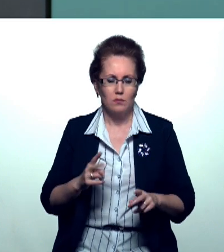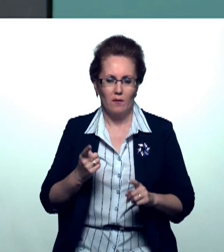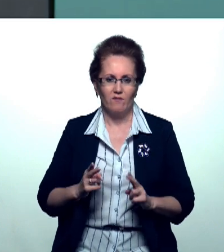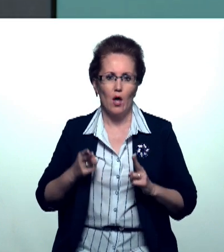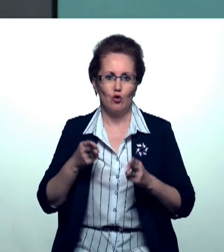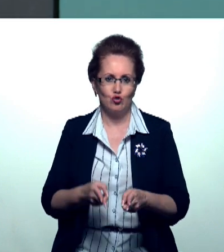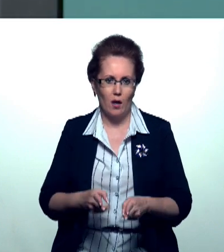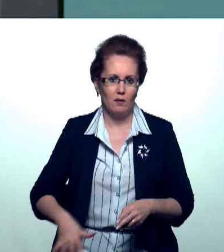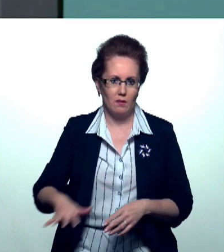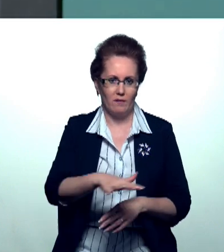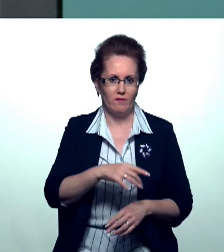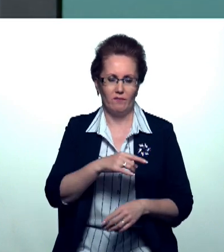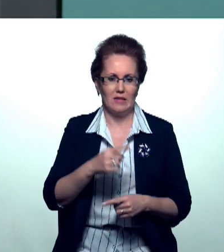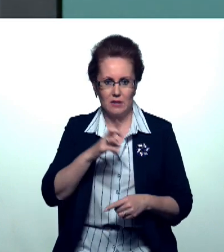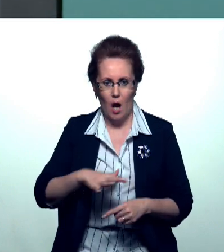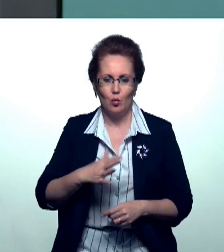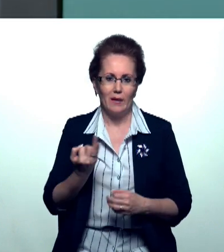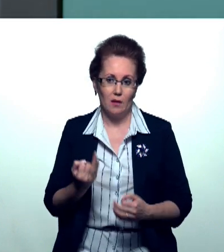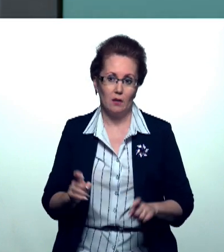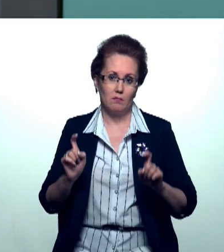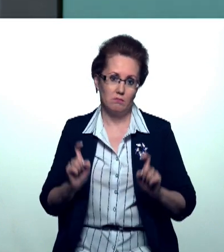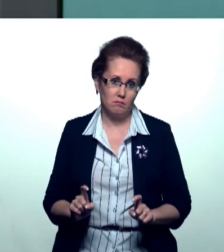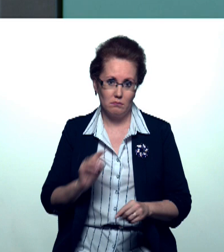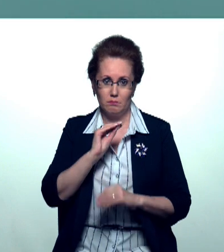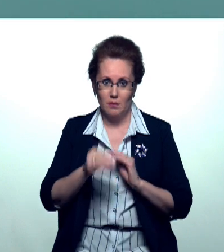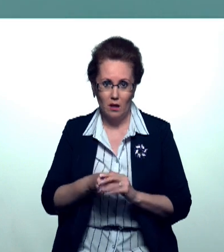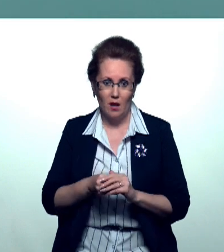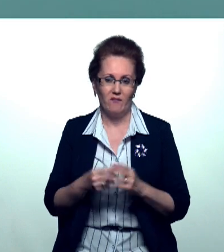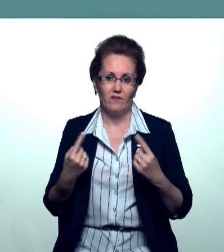и оседать в различных регионах, в том числе и в